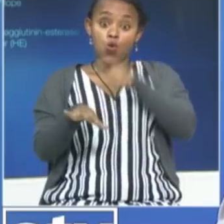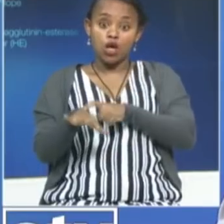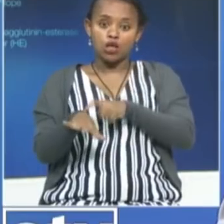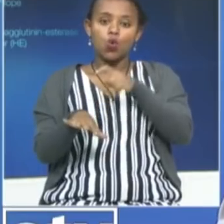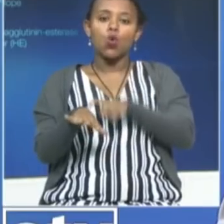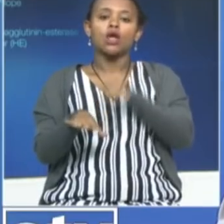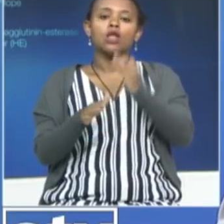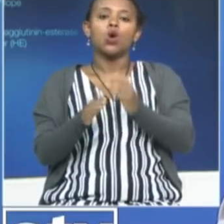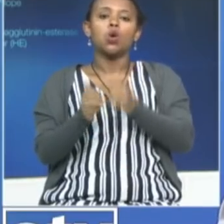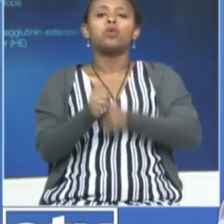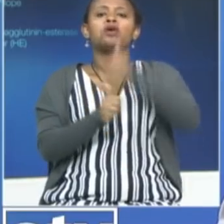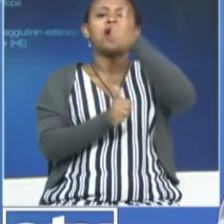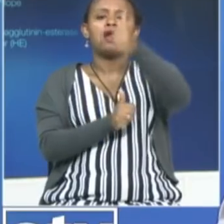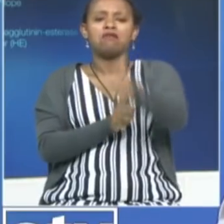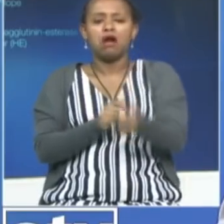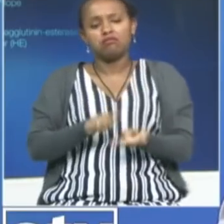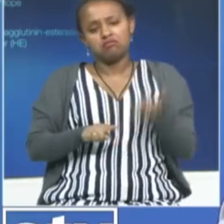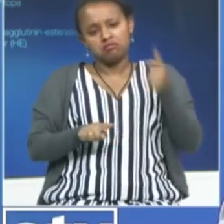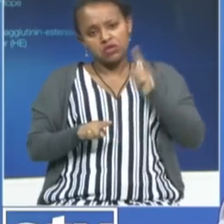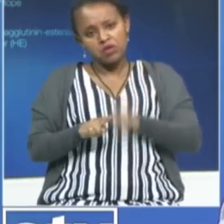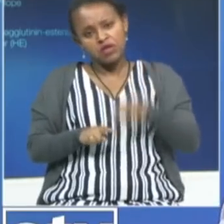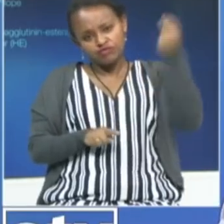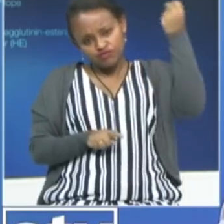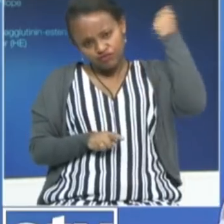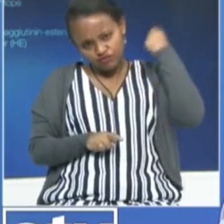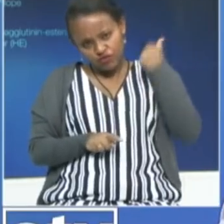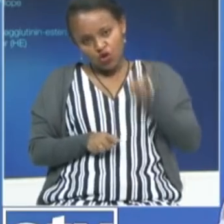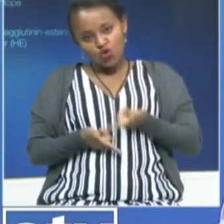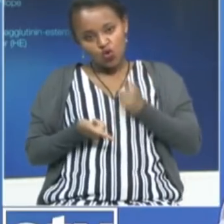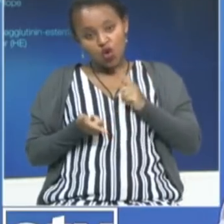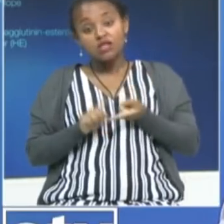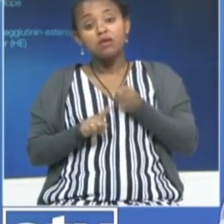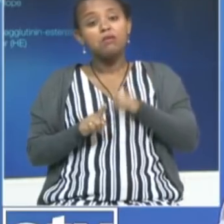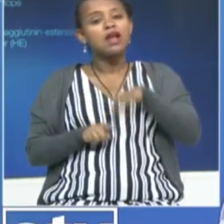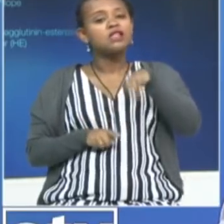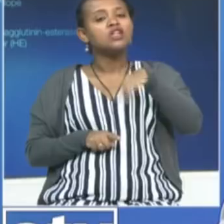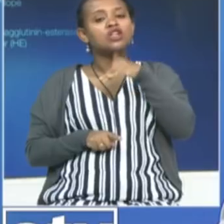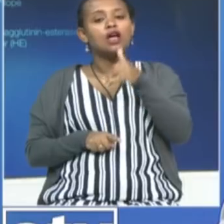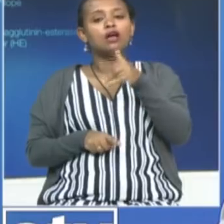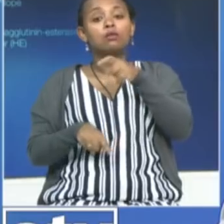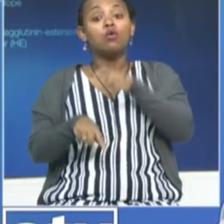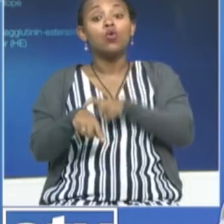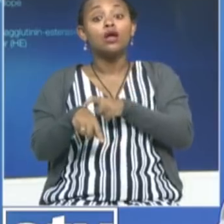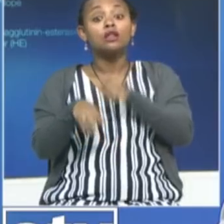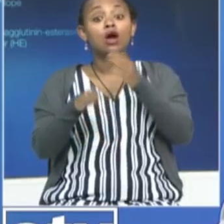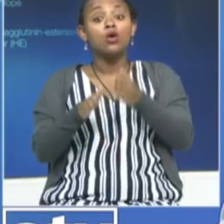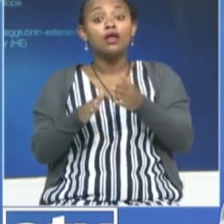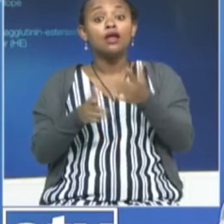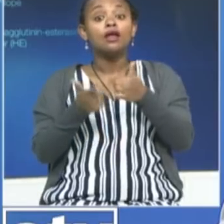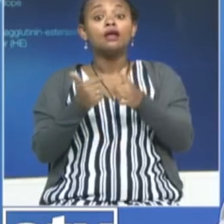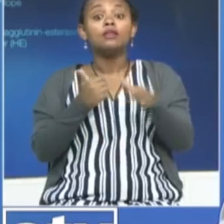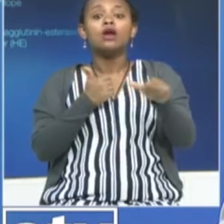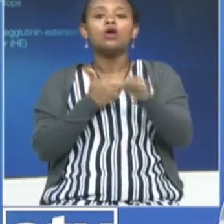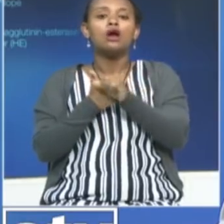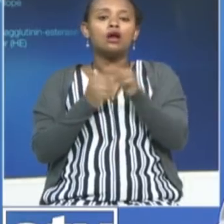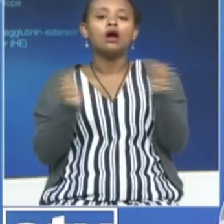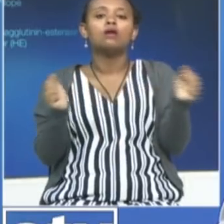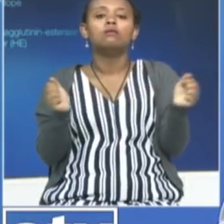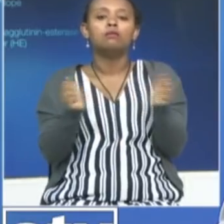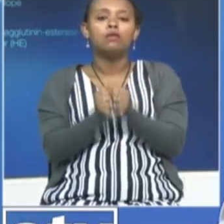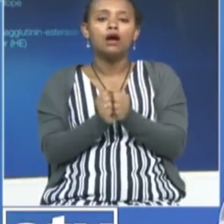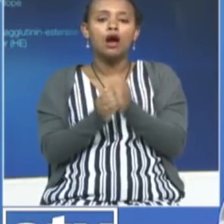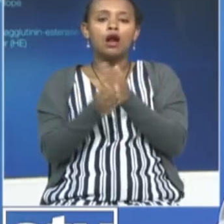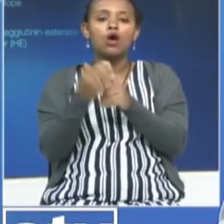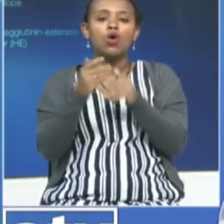ነው፣ ያልፋል። ተመልሰን ወደ ቀድሞ ኑሯችን መመለሳችን አይቀርም። ስለዚህ ወቅታዊ ይህን የመጣውን አደጋ በጋራ